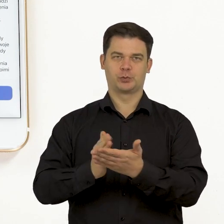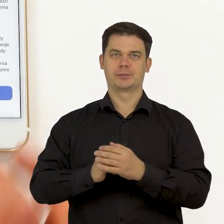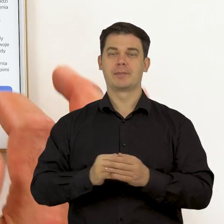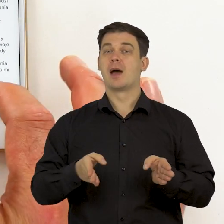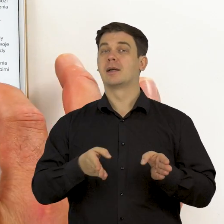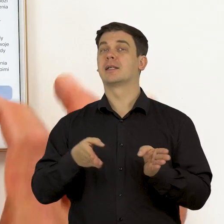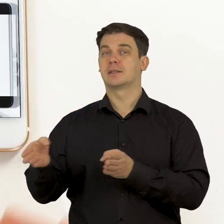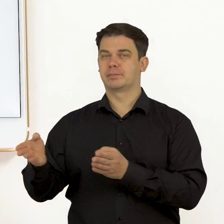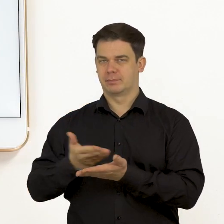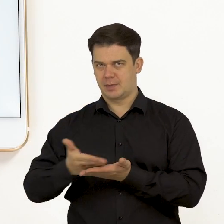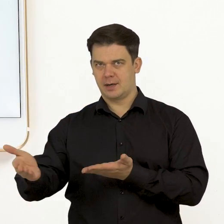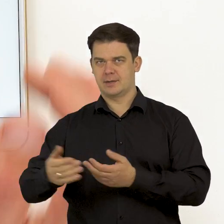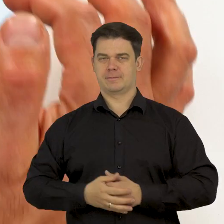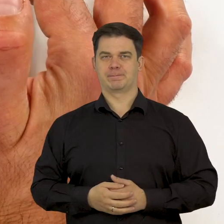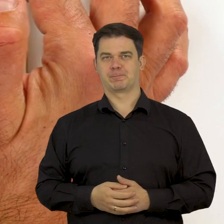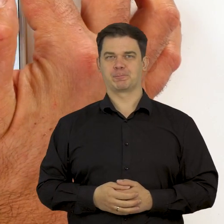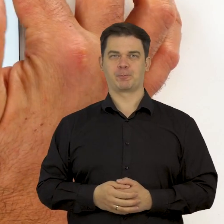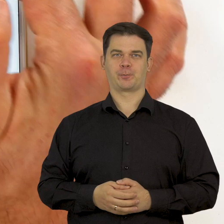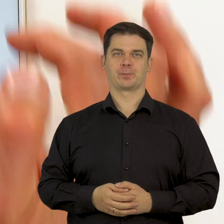kroki konfiguracji.